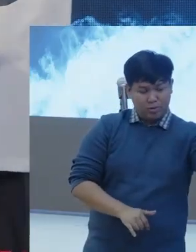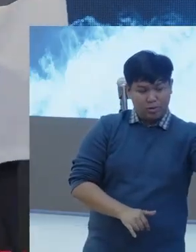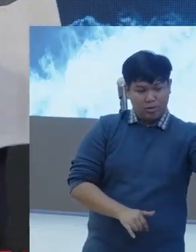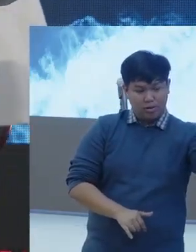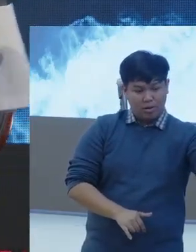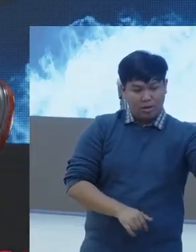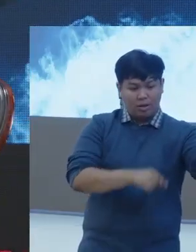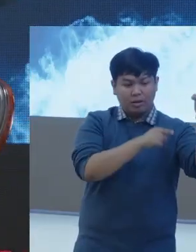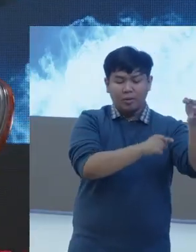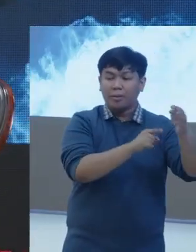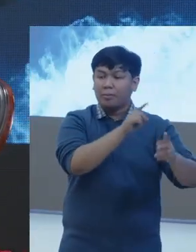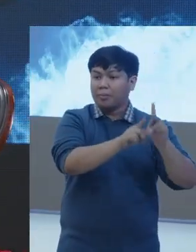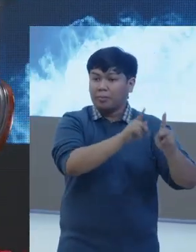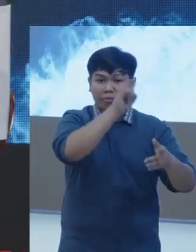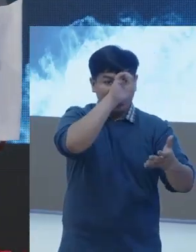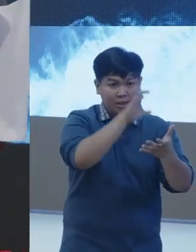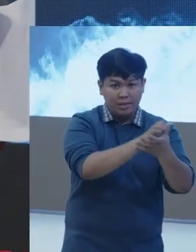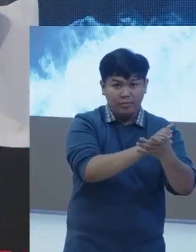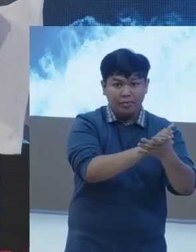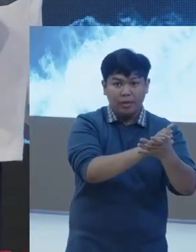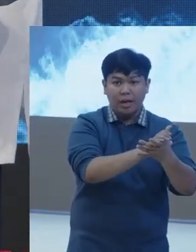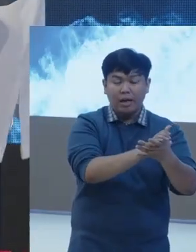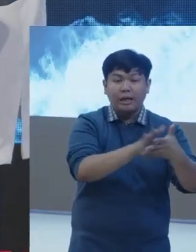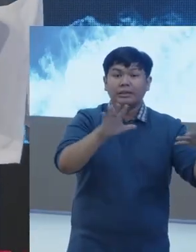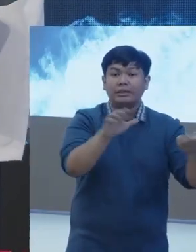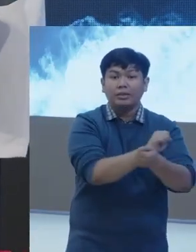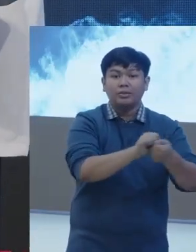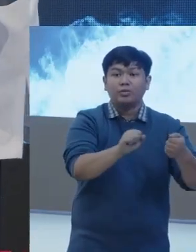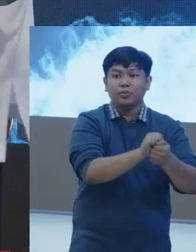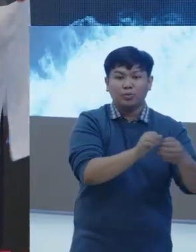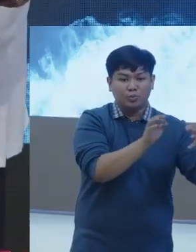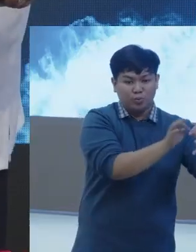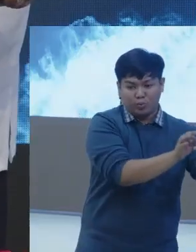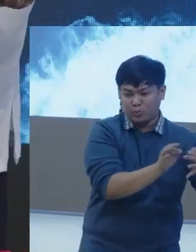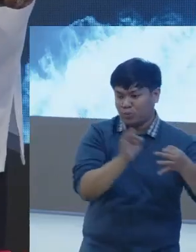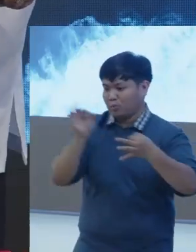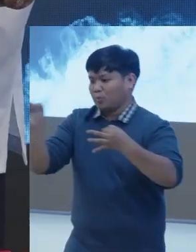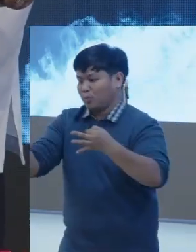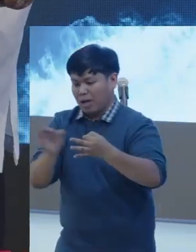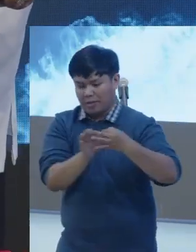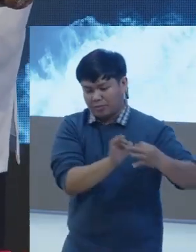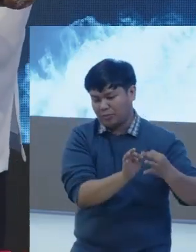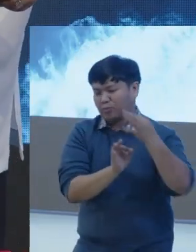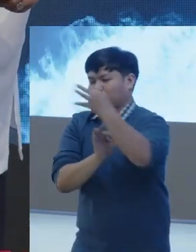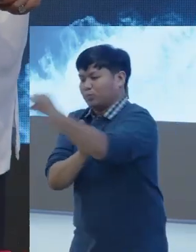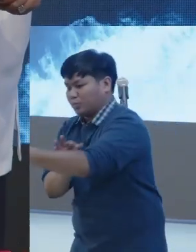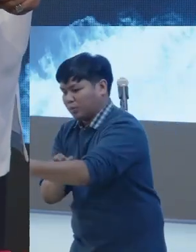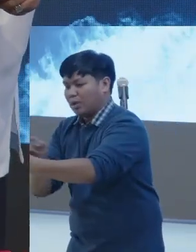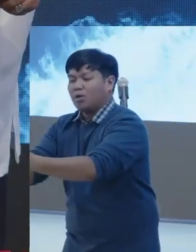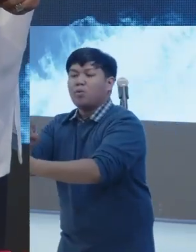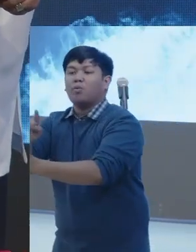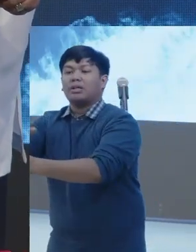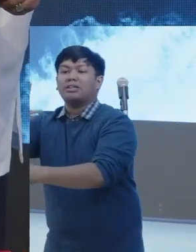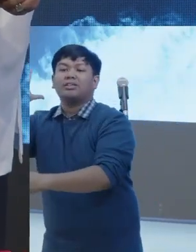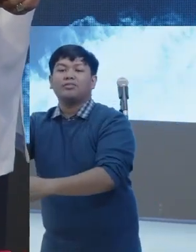sila ay in exile. Saan? Sa Nineveh. Sa Assyria.